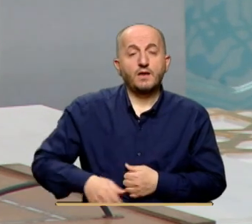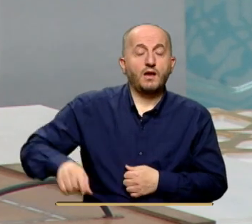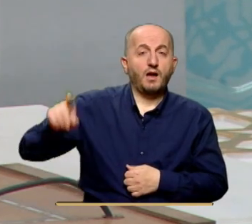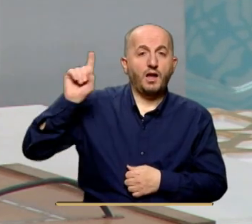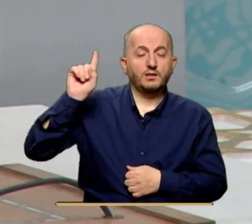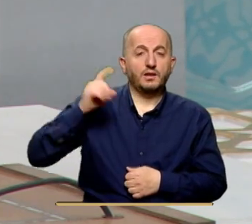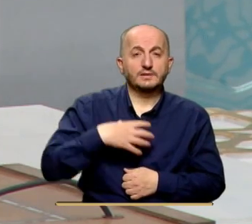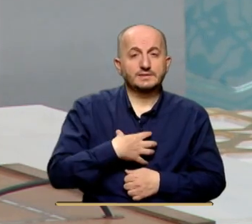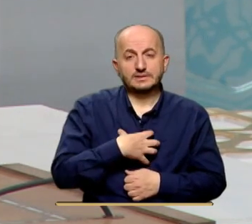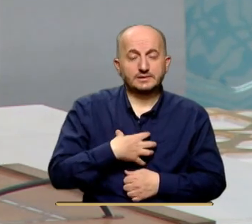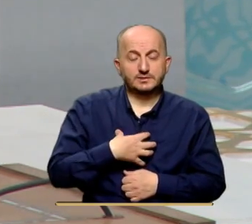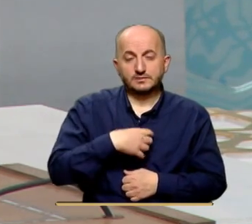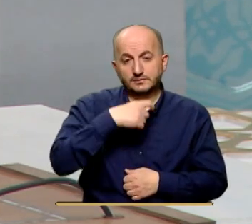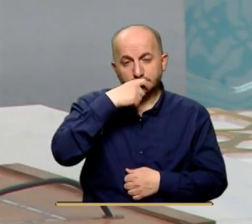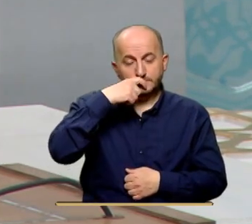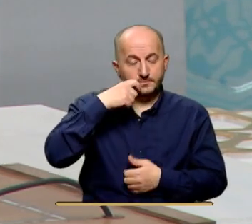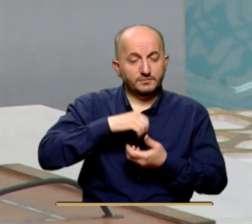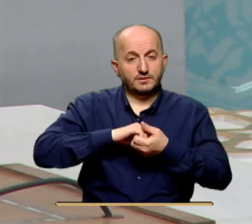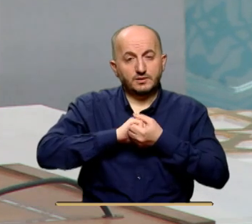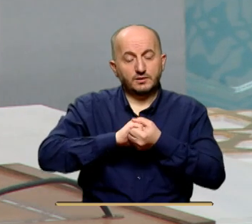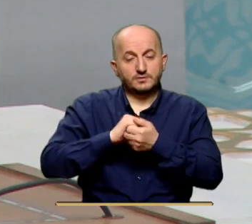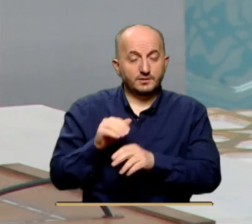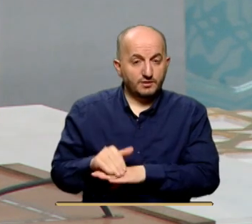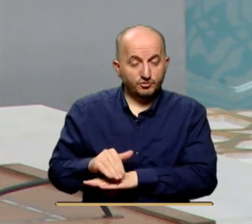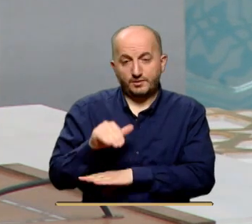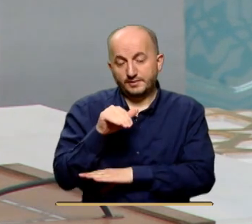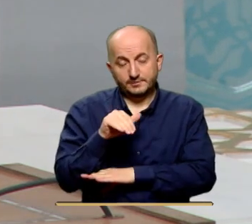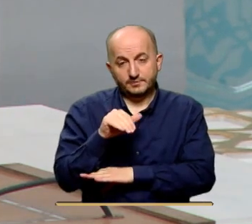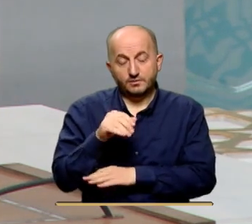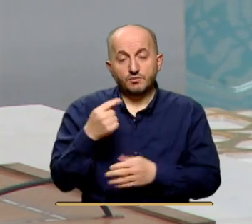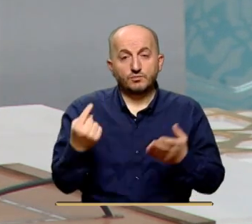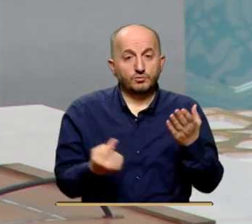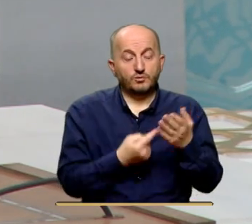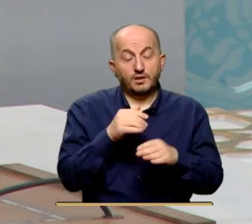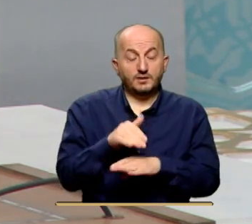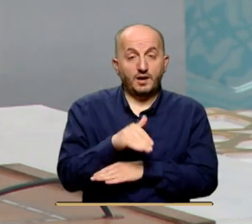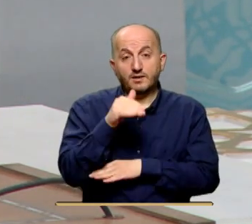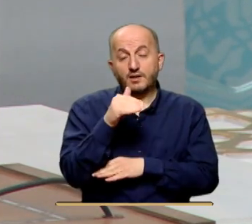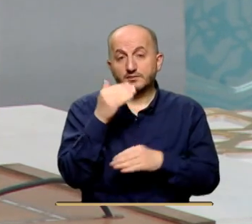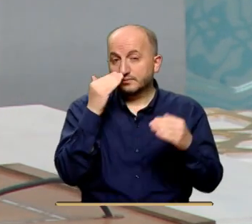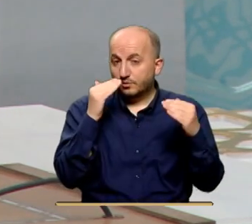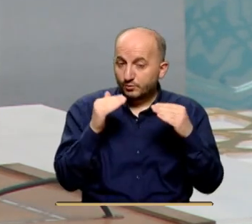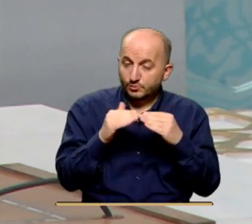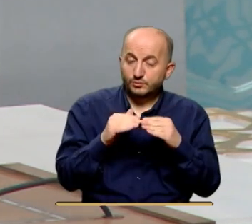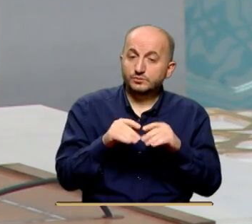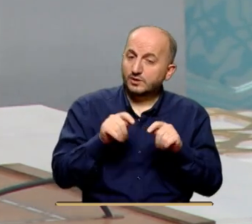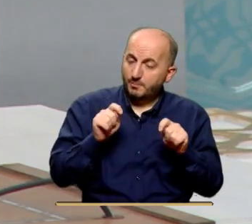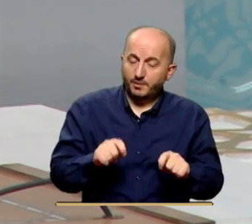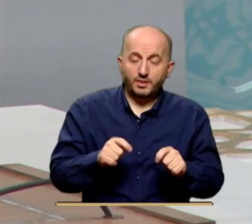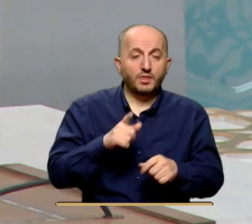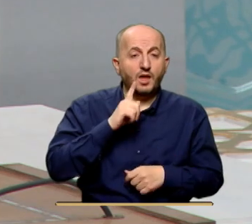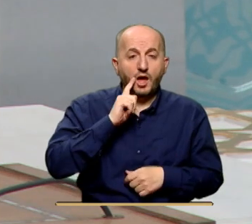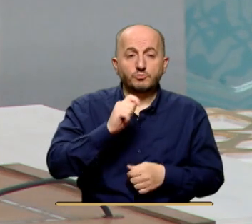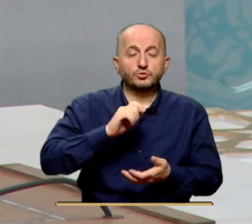Allah'ın dinini samimiyet ve ihlasla yaşayan, Kur'an'ı hayatına hakim kılan,